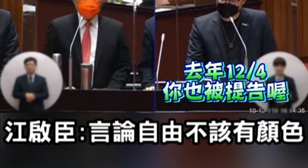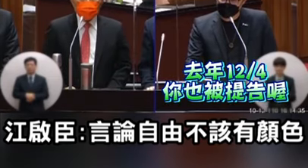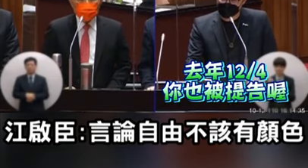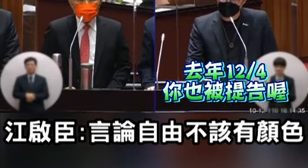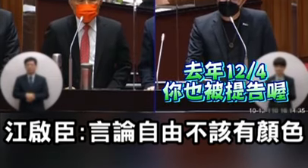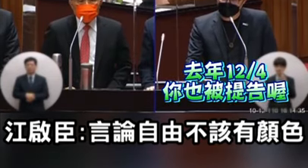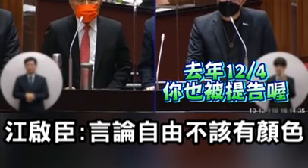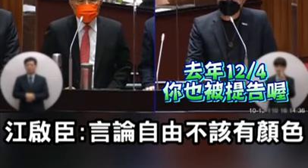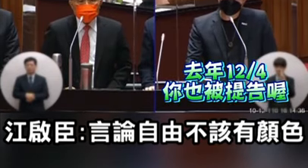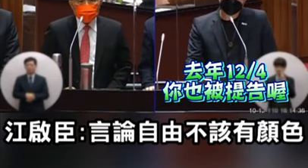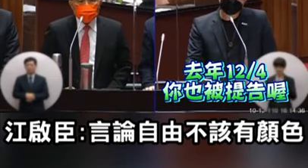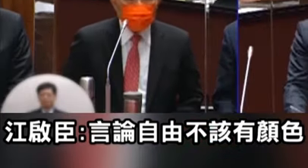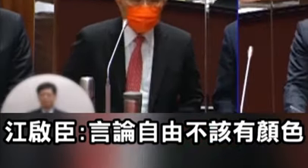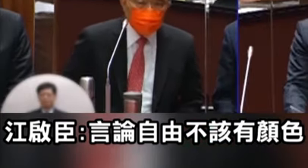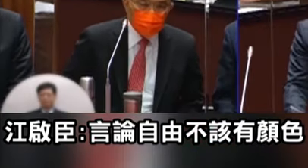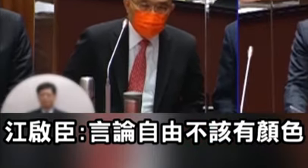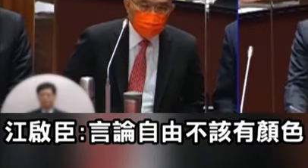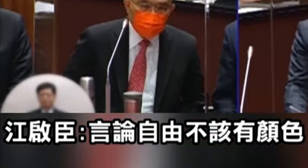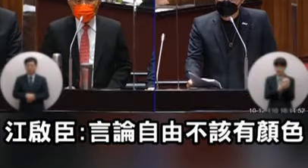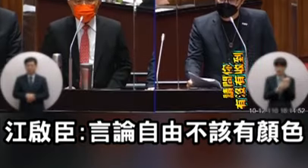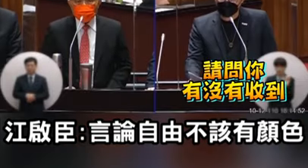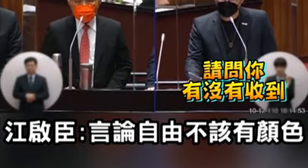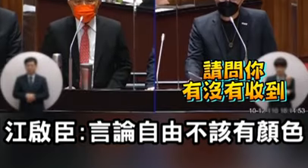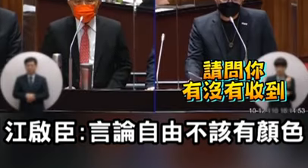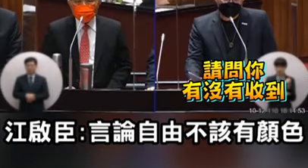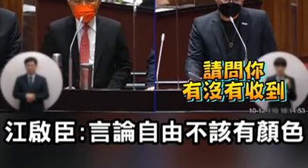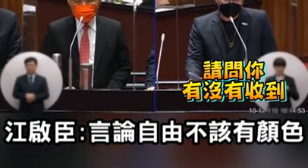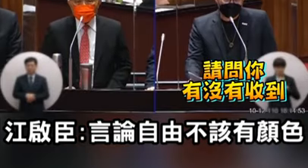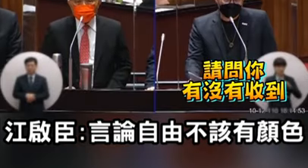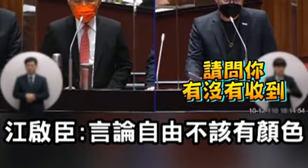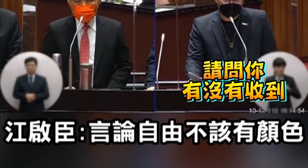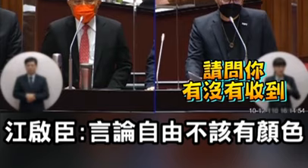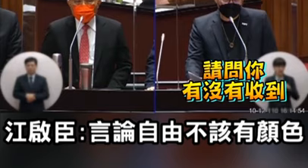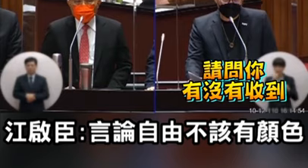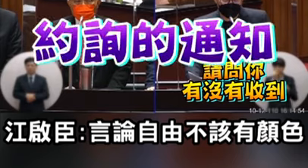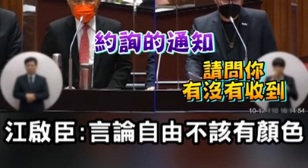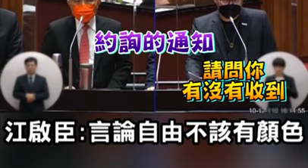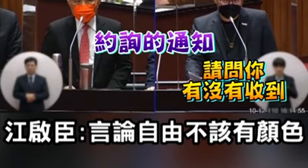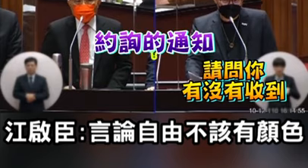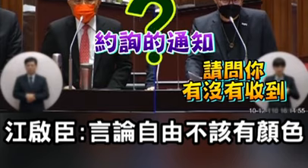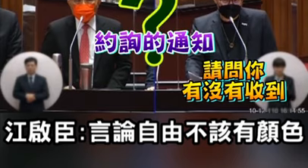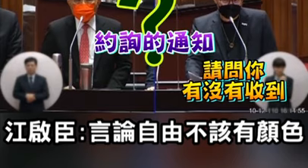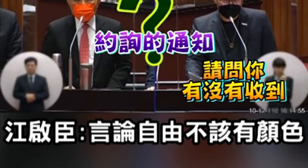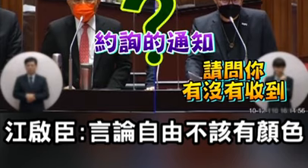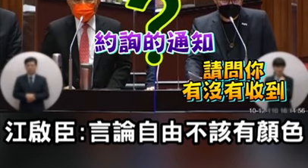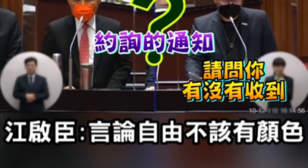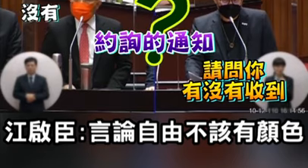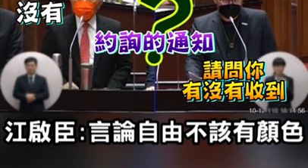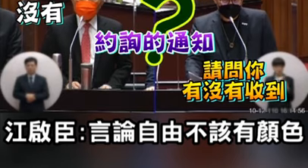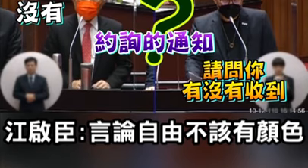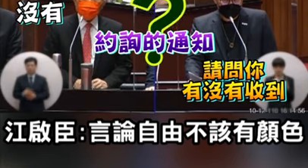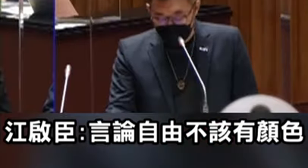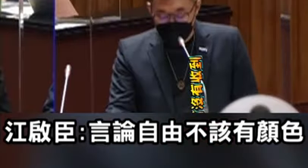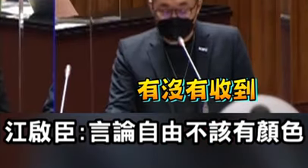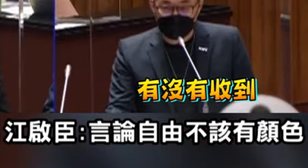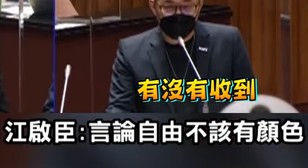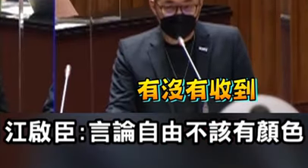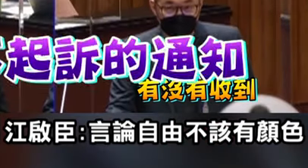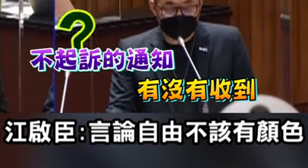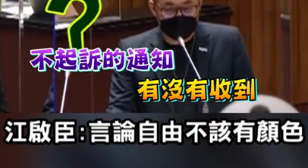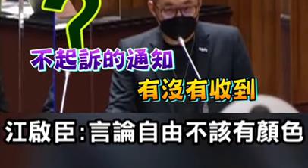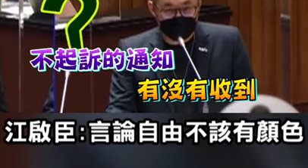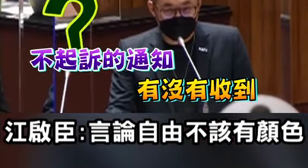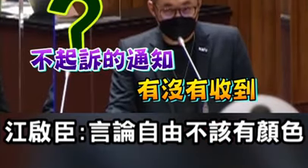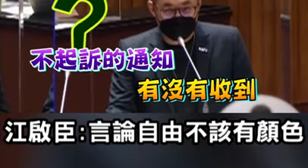去年十月四号你也被提告啊。嗯。请问院长，你有没有收到约询的通知？ 没有。 有没有收